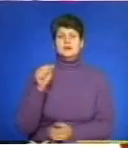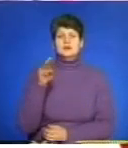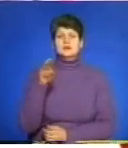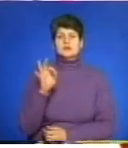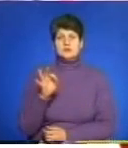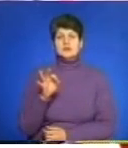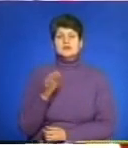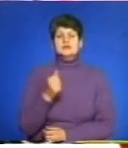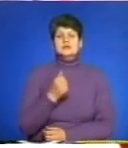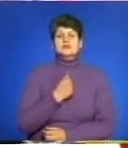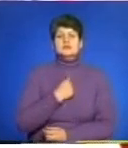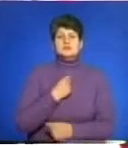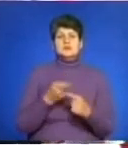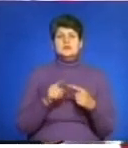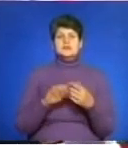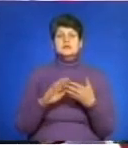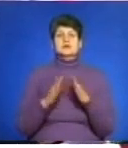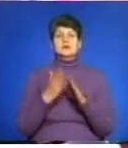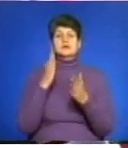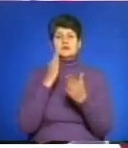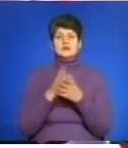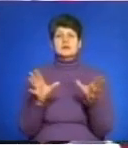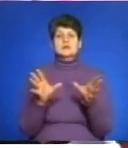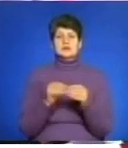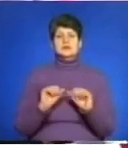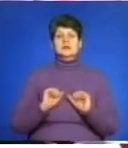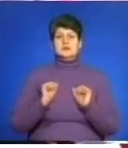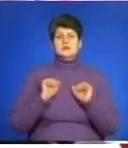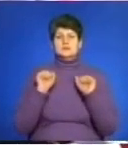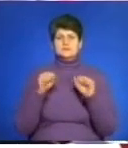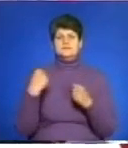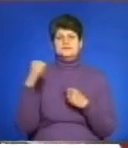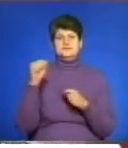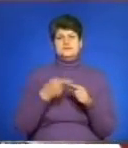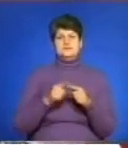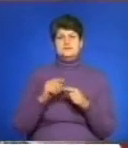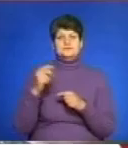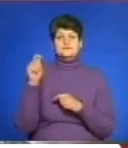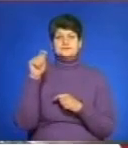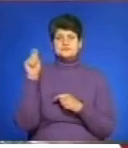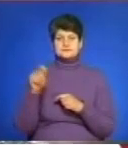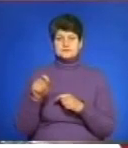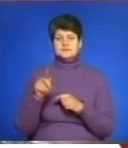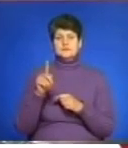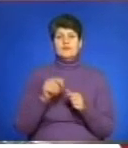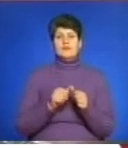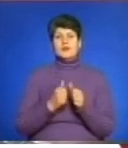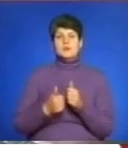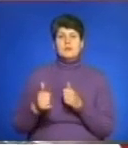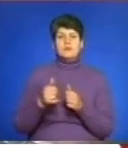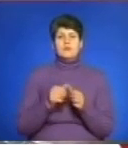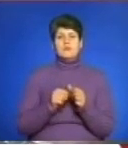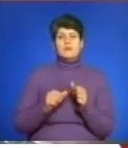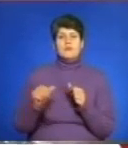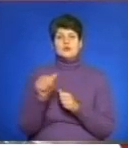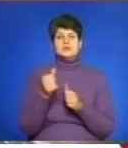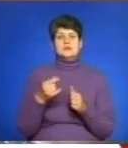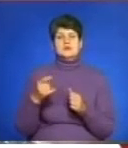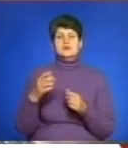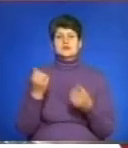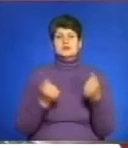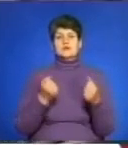жаль, так ситуація є, але тільки спільними зусиллями можемо допомогти перемогти у цій війні. Позашляховик виконуватиме різні функції